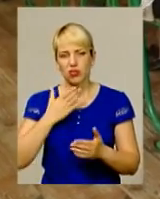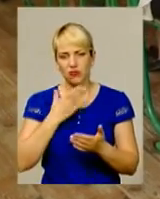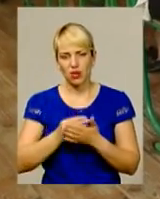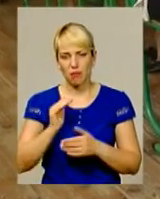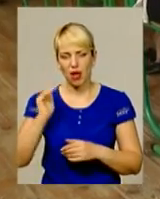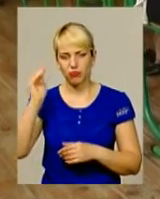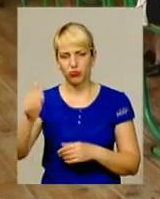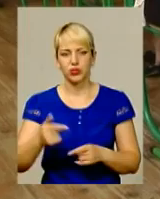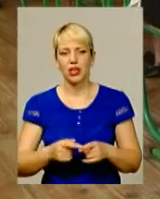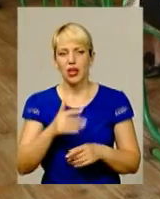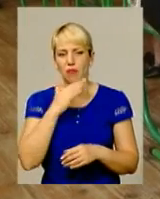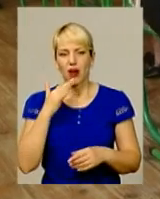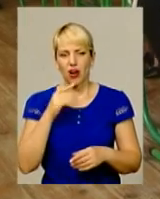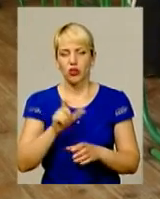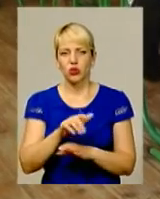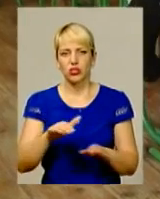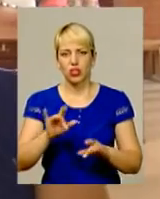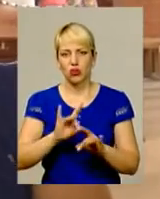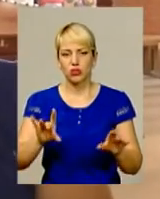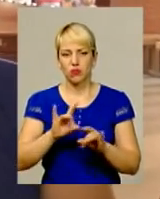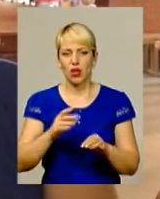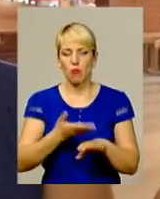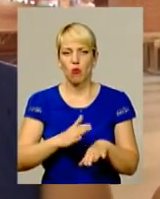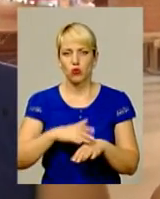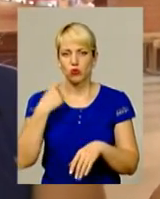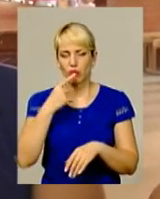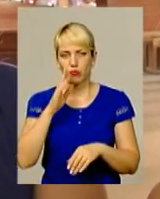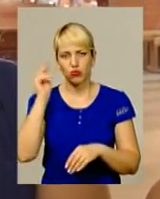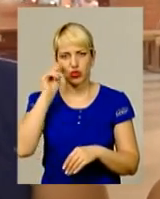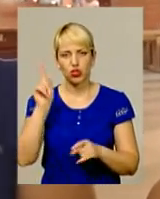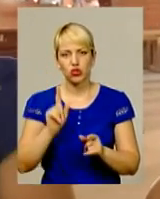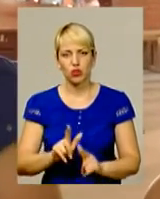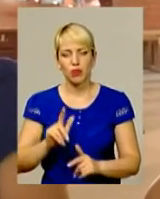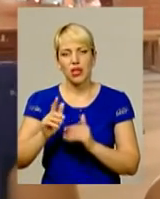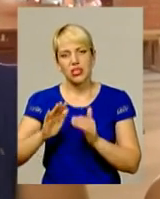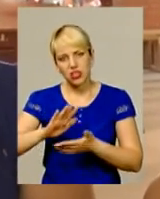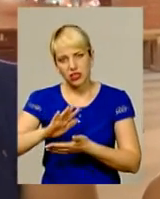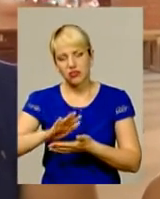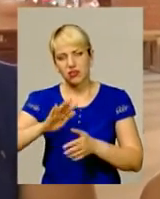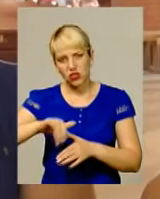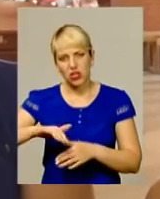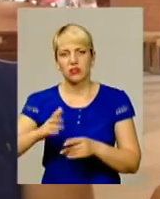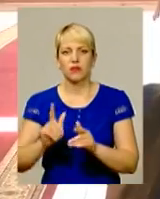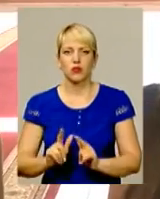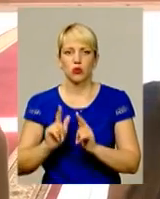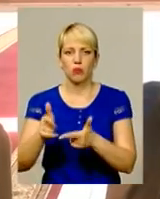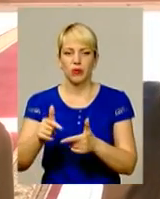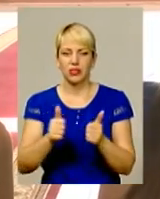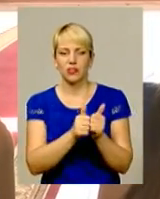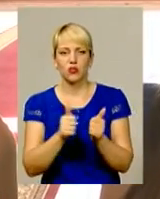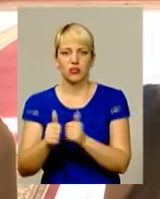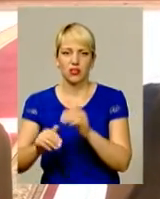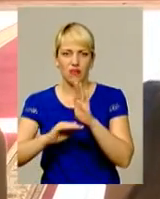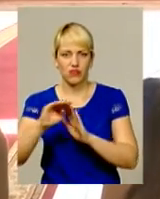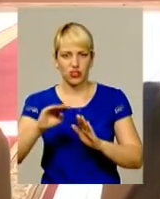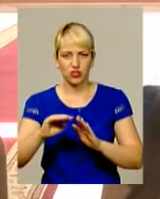своїм майбутнім. Здебільшого діти розповідають, польську вчитимуть, аби згодом вступити до вишів у сусідній країні. Можливо, коли